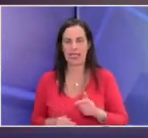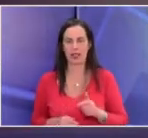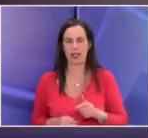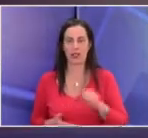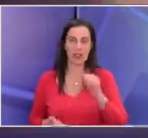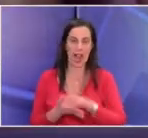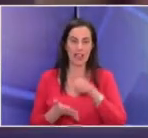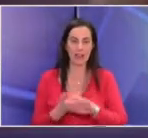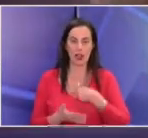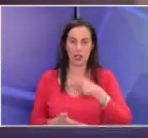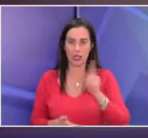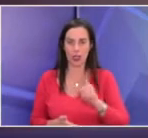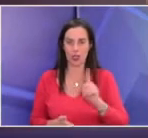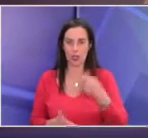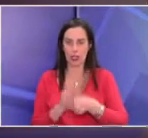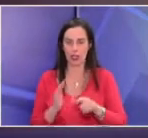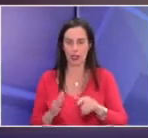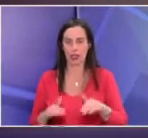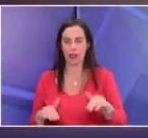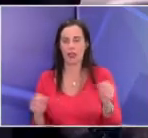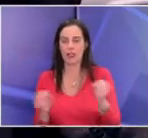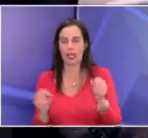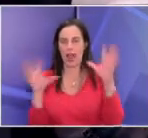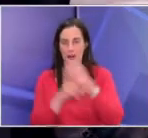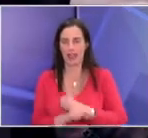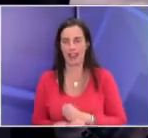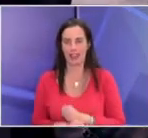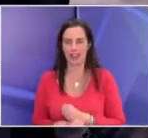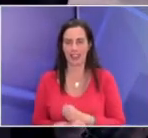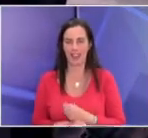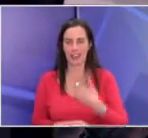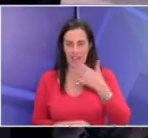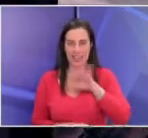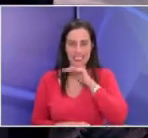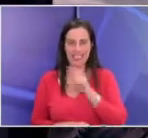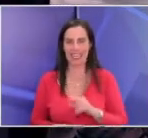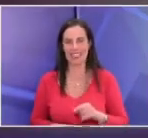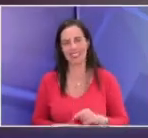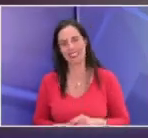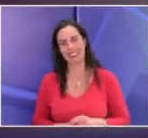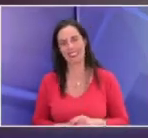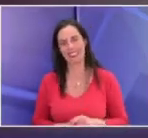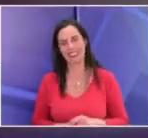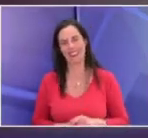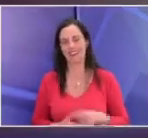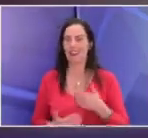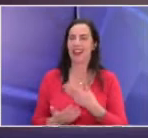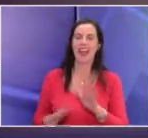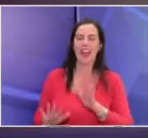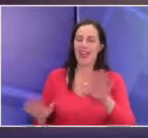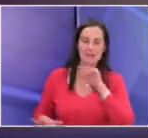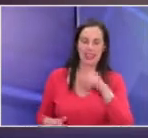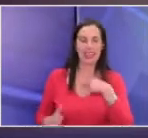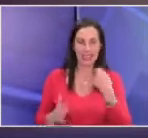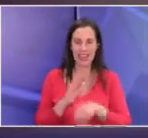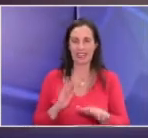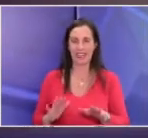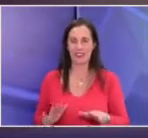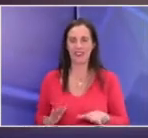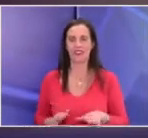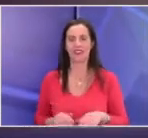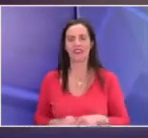או לא יודע מי, עובד זר ששוטף כלים, אתה יודע כמה אתה משלם עליו כנסות? למה הוא שוטף כלים?